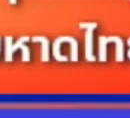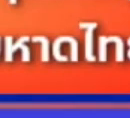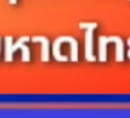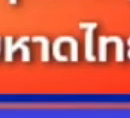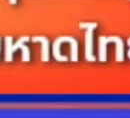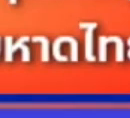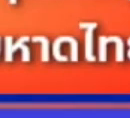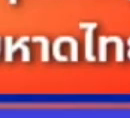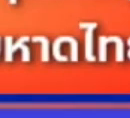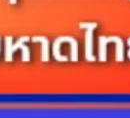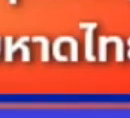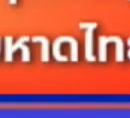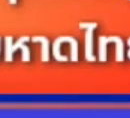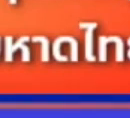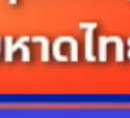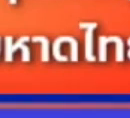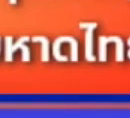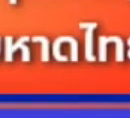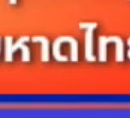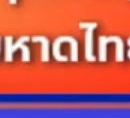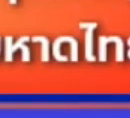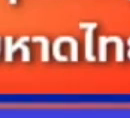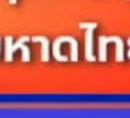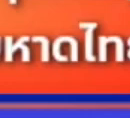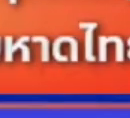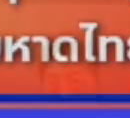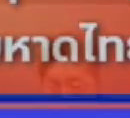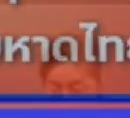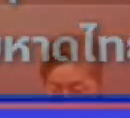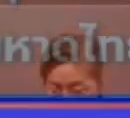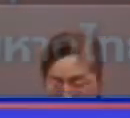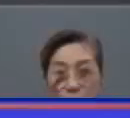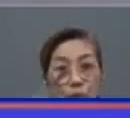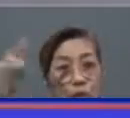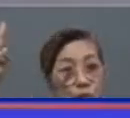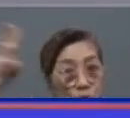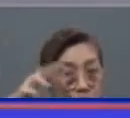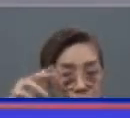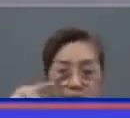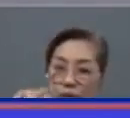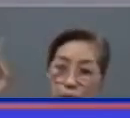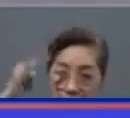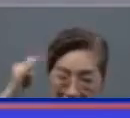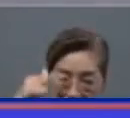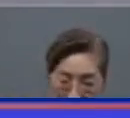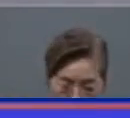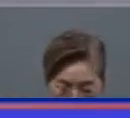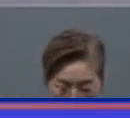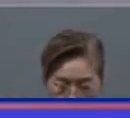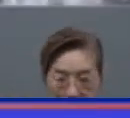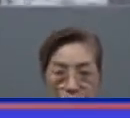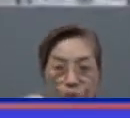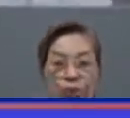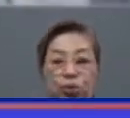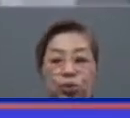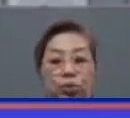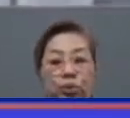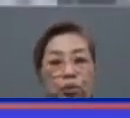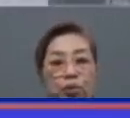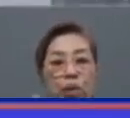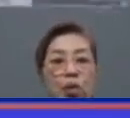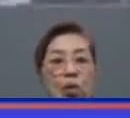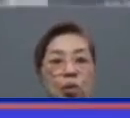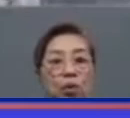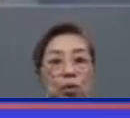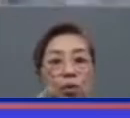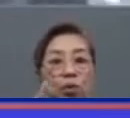ยกันย้ายเกิดเลยดีกว่าครับนะครับ ค่ะตลอดเส้นทางย้ำว่าทางกระทรวงมห